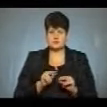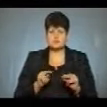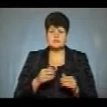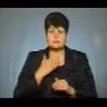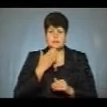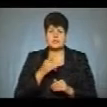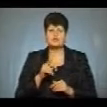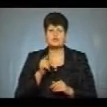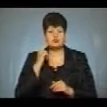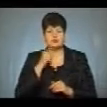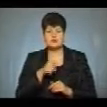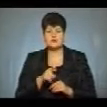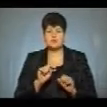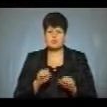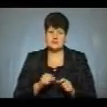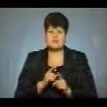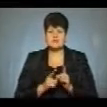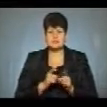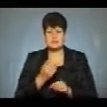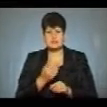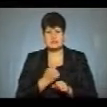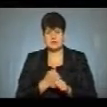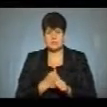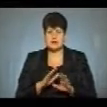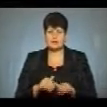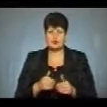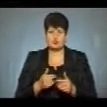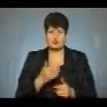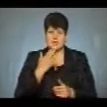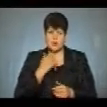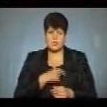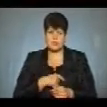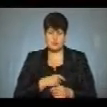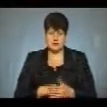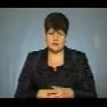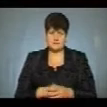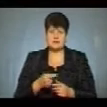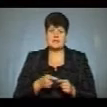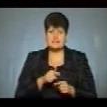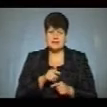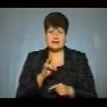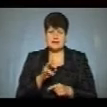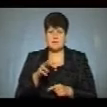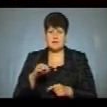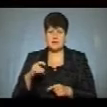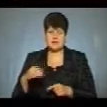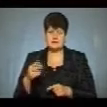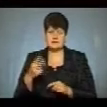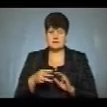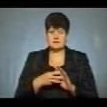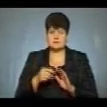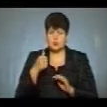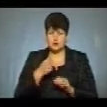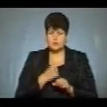що думають вони про можливі зміни у їхній роботі, які пропонують народні депутати. Це Ніна Михайлишин. 28 років працює